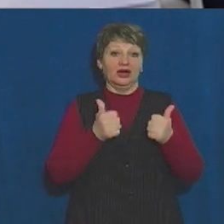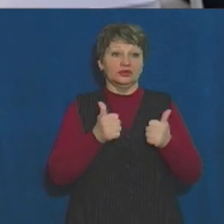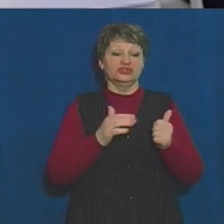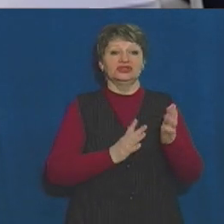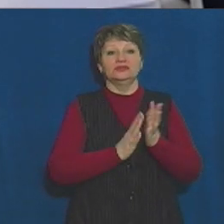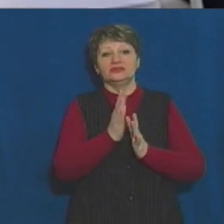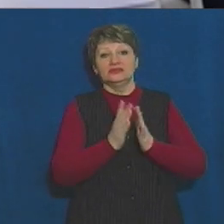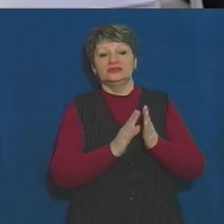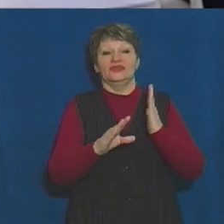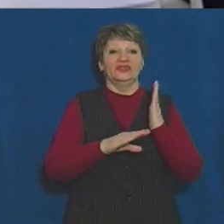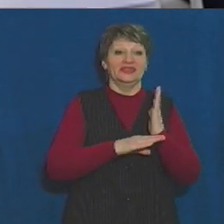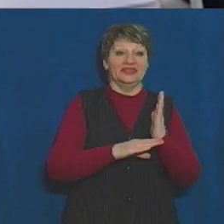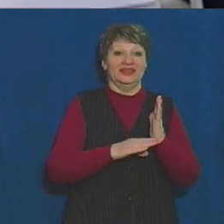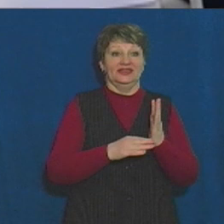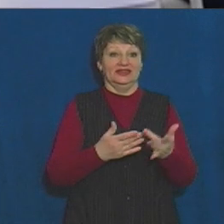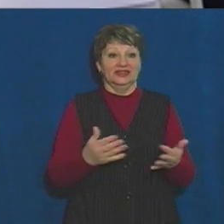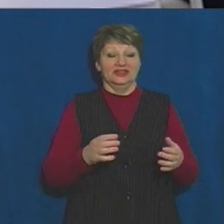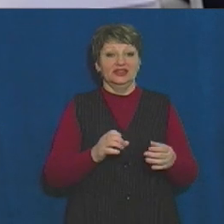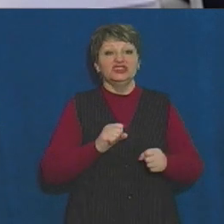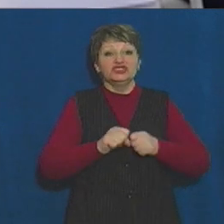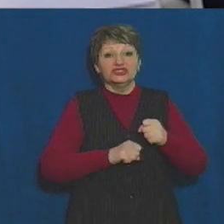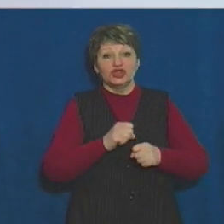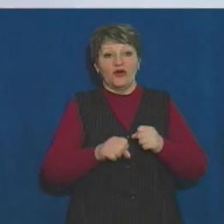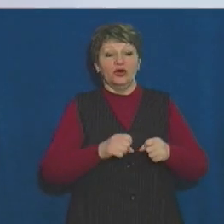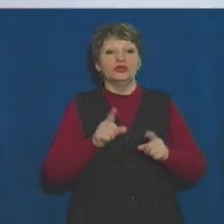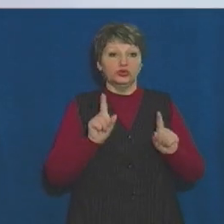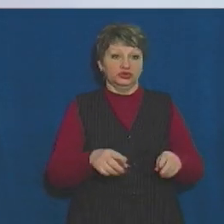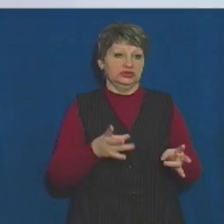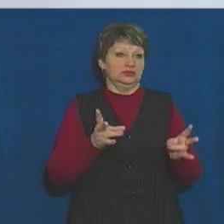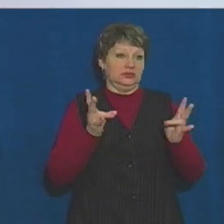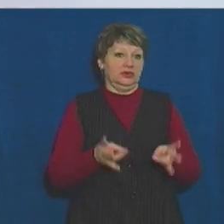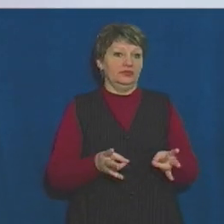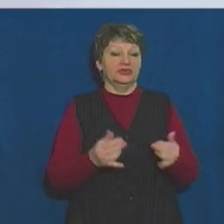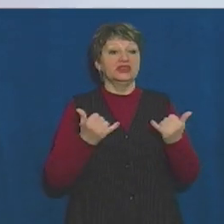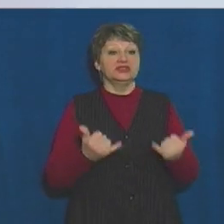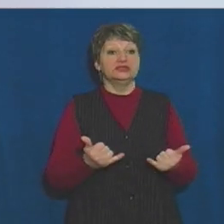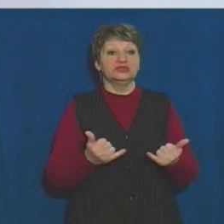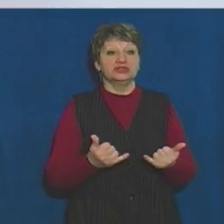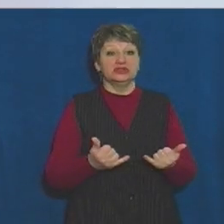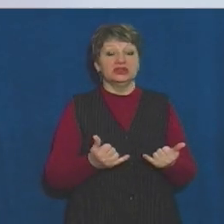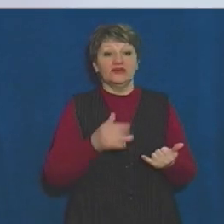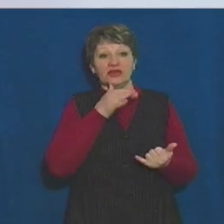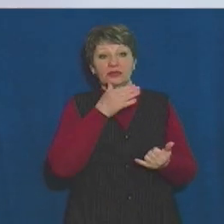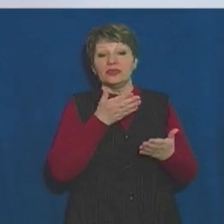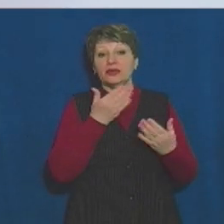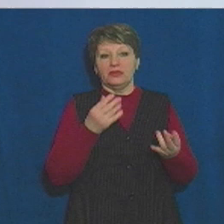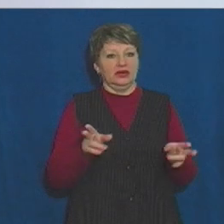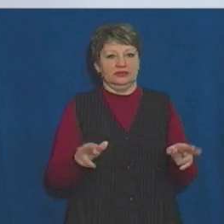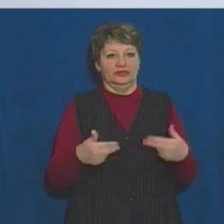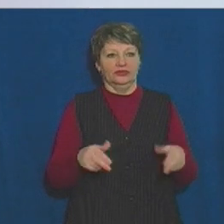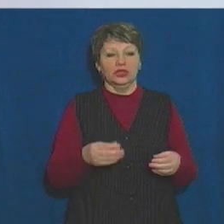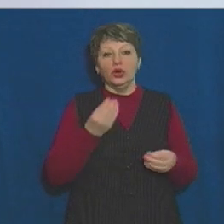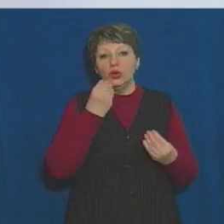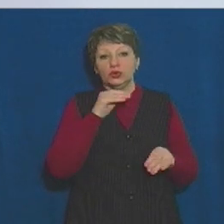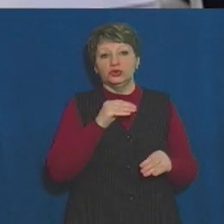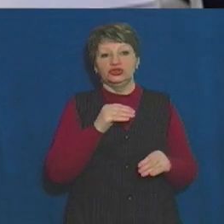доброякісні фауна, тваринки, які також пострадають. Тобто на сьогоднішній день немає потреби в цьому, тому що краще своєчасно